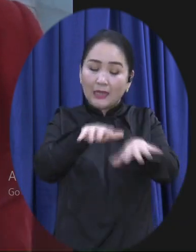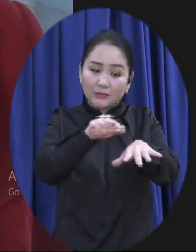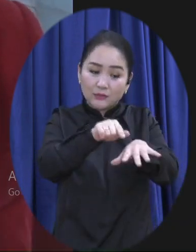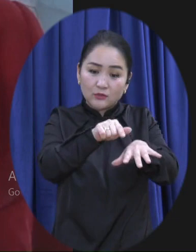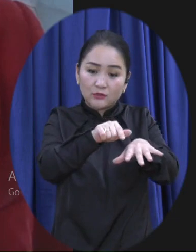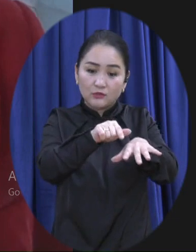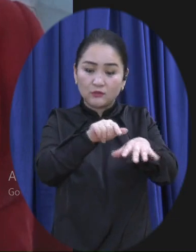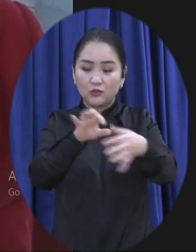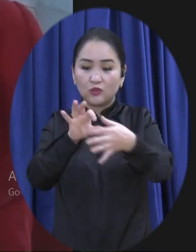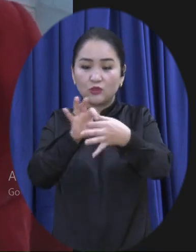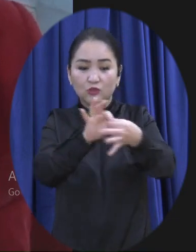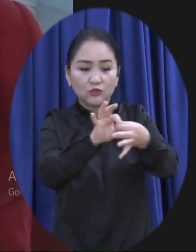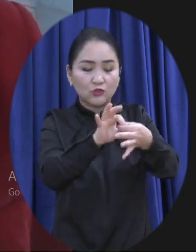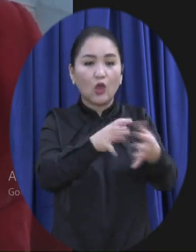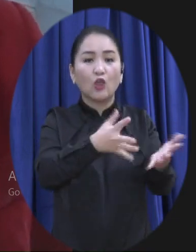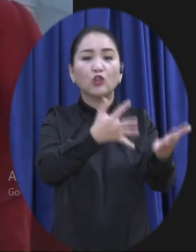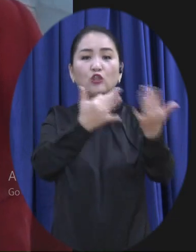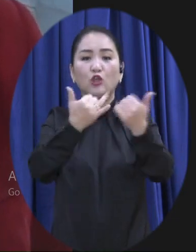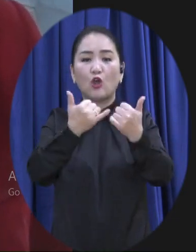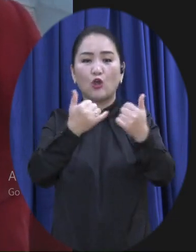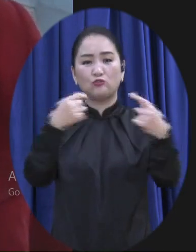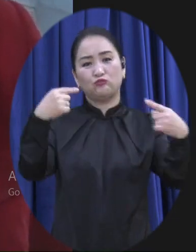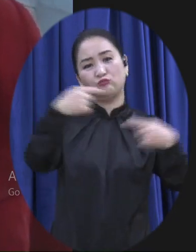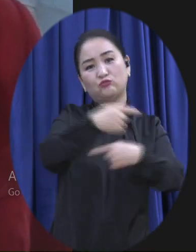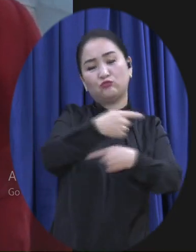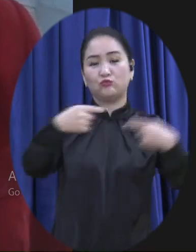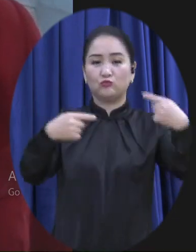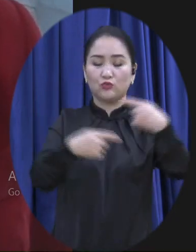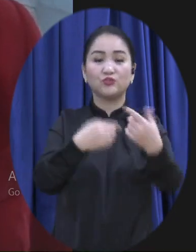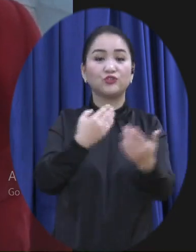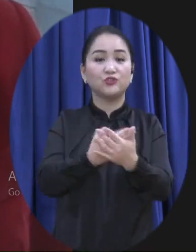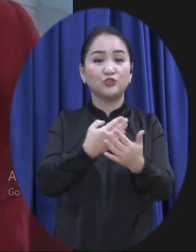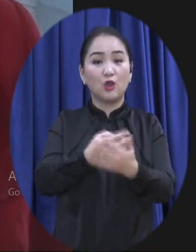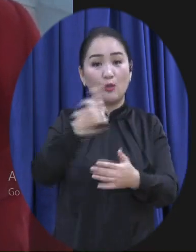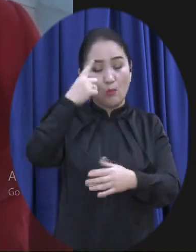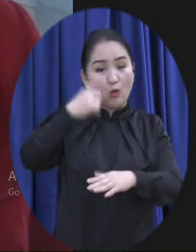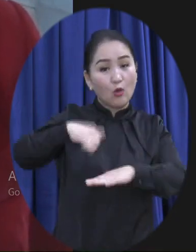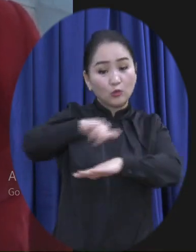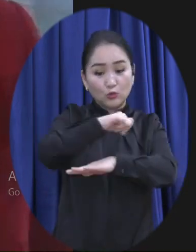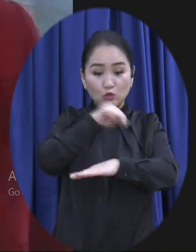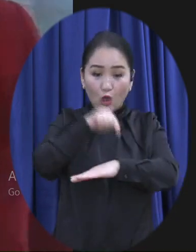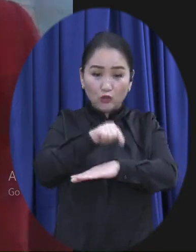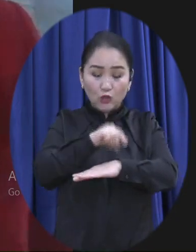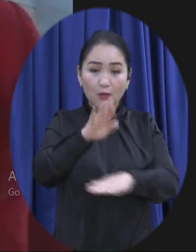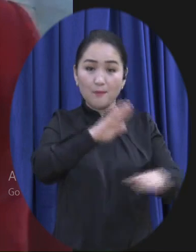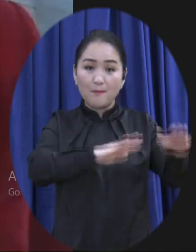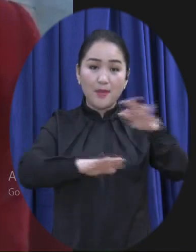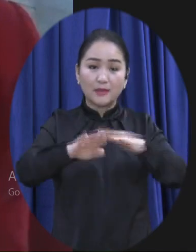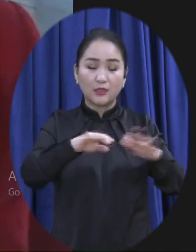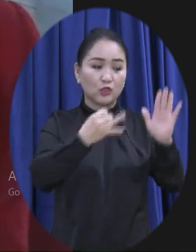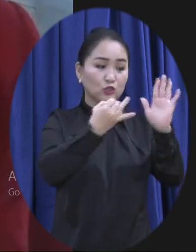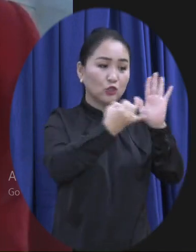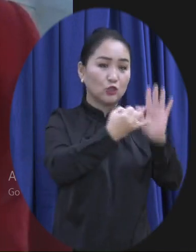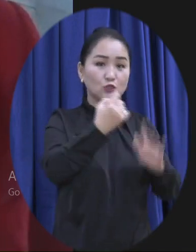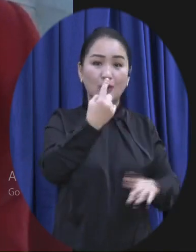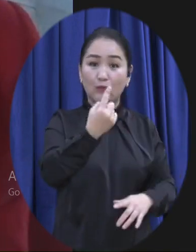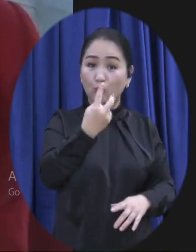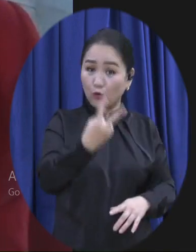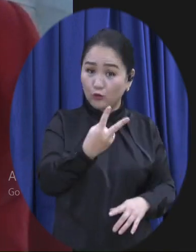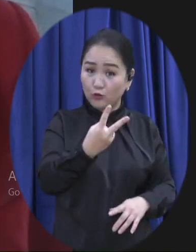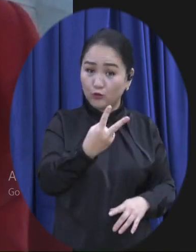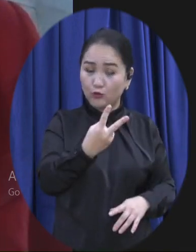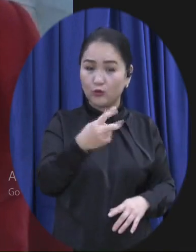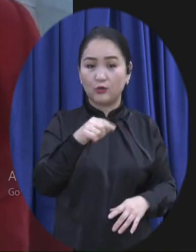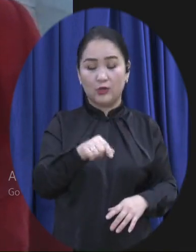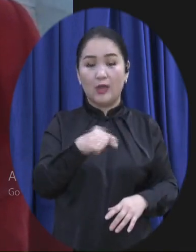дээр зөрүүтэй хэд хэдэн тоо яваад байна. Тухайлбал Монгол улсад өнөөдрийн байдлаар батлагдсан тохиолдол 712 боллоо. За үүний